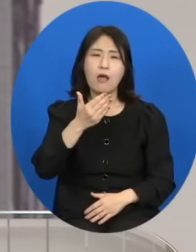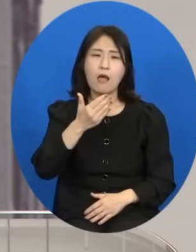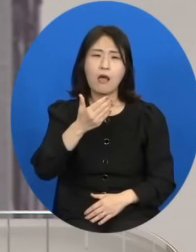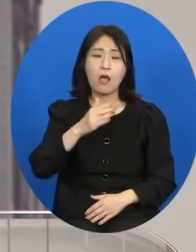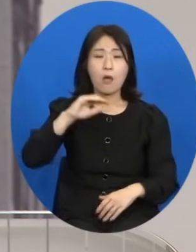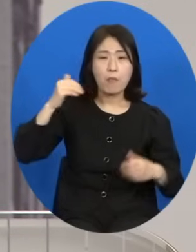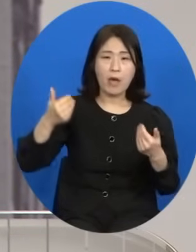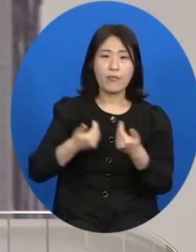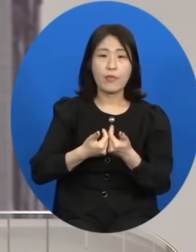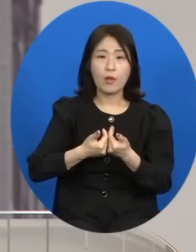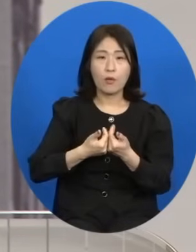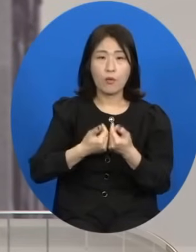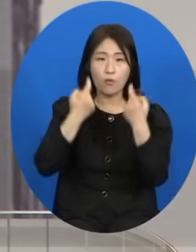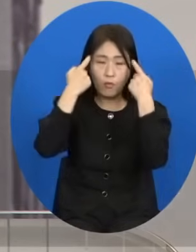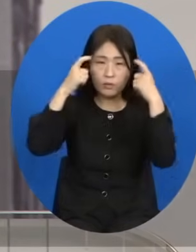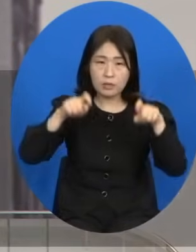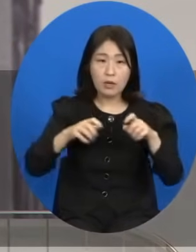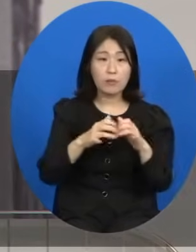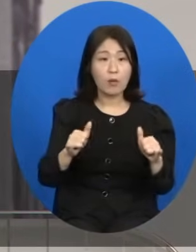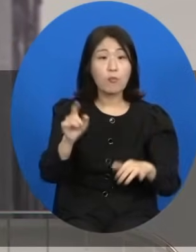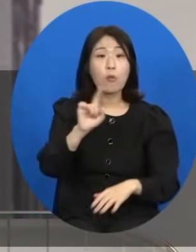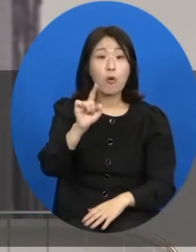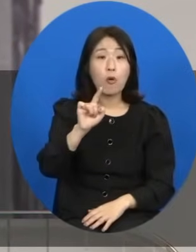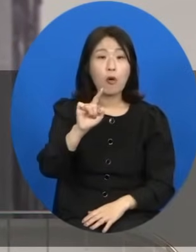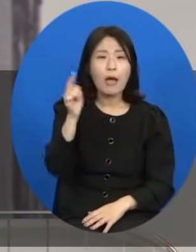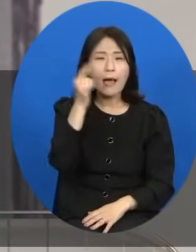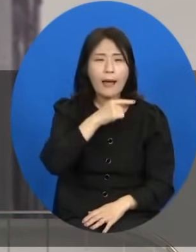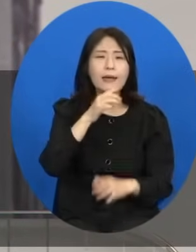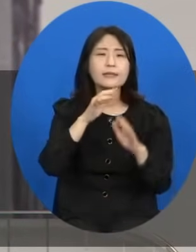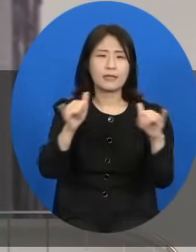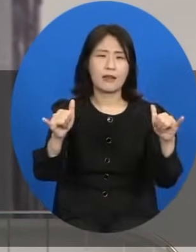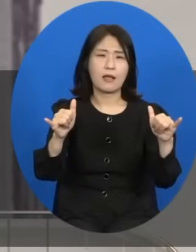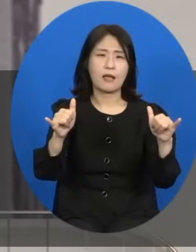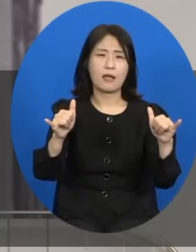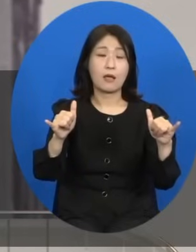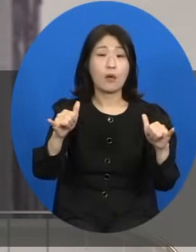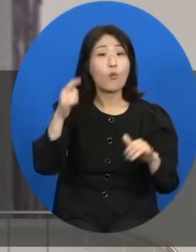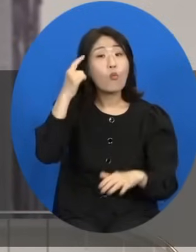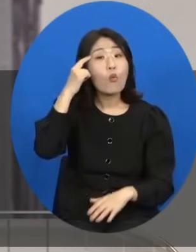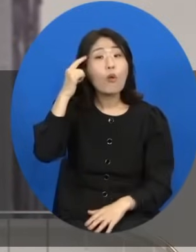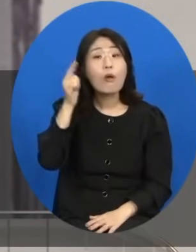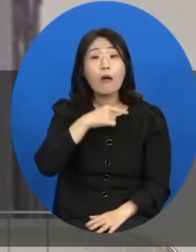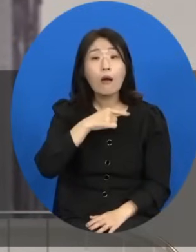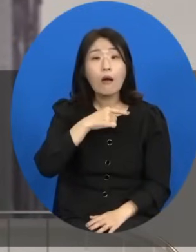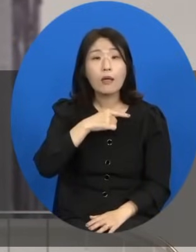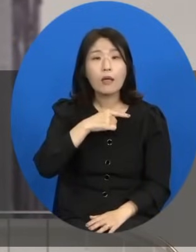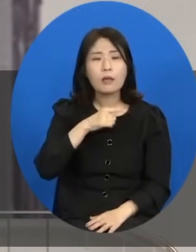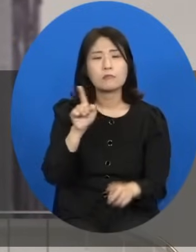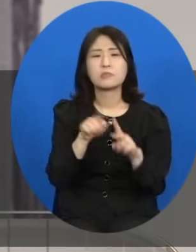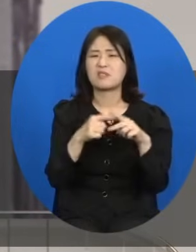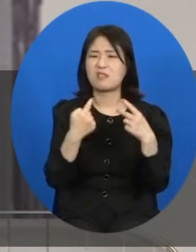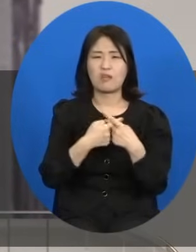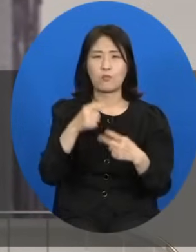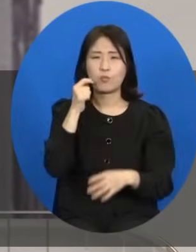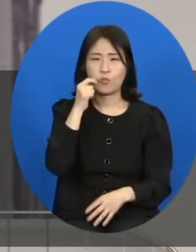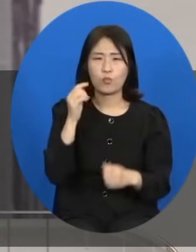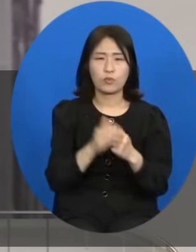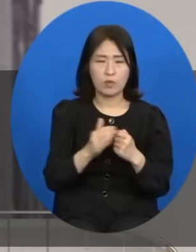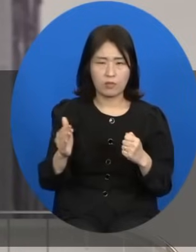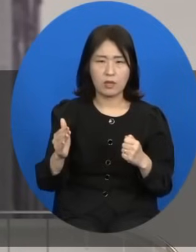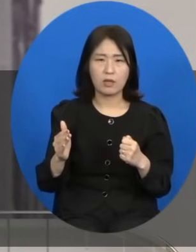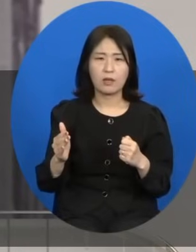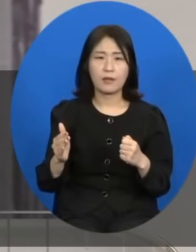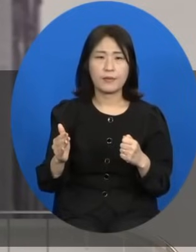특징을 갖고 있냐 악한 자죠 10절 이죠 악한 사람들은 왜 악하니 성경이 이렇게 얘기를 합니다 이해하지 못해서 악한